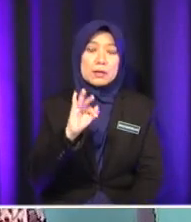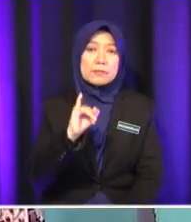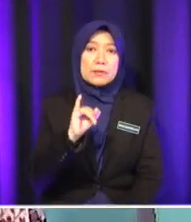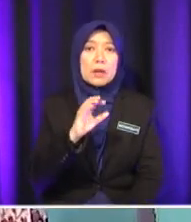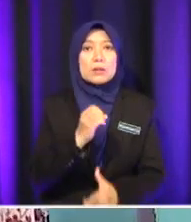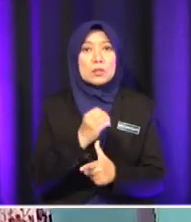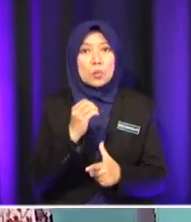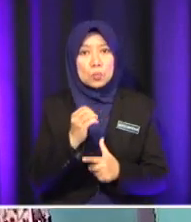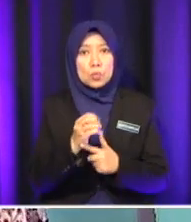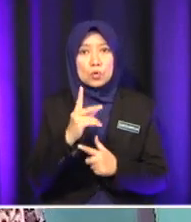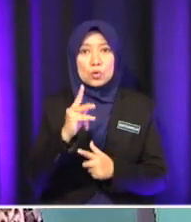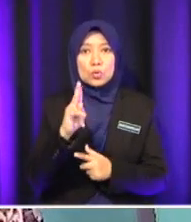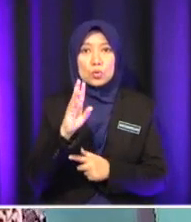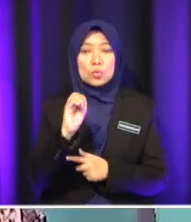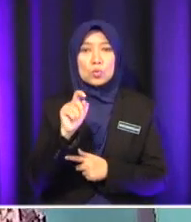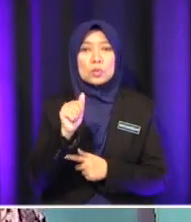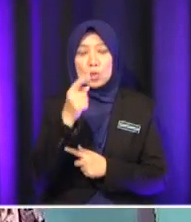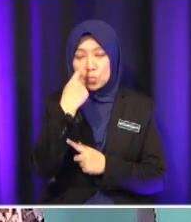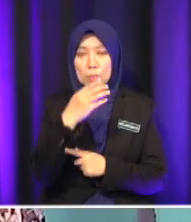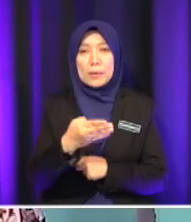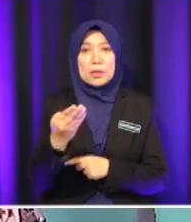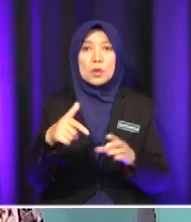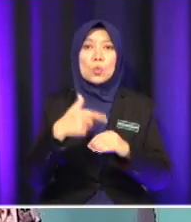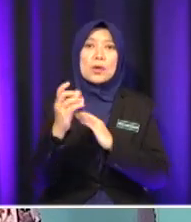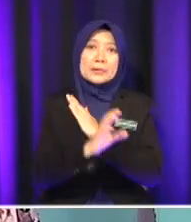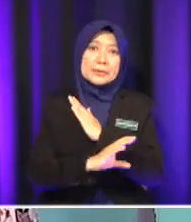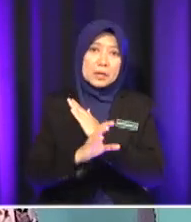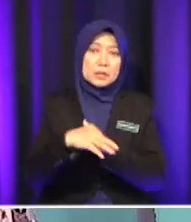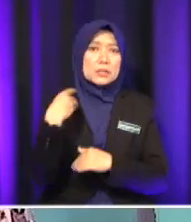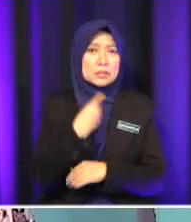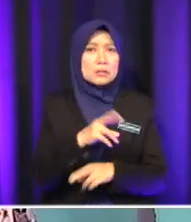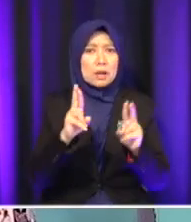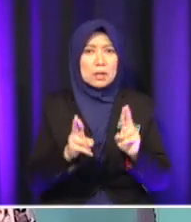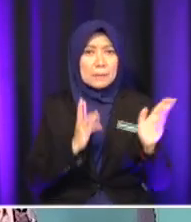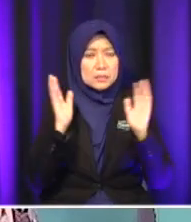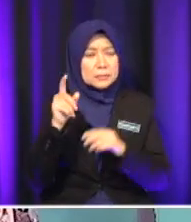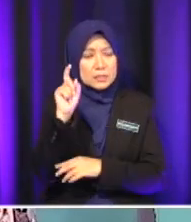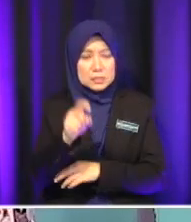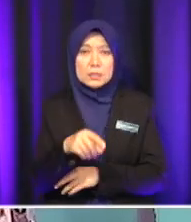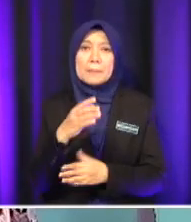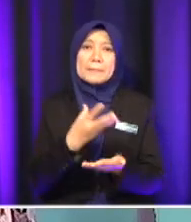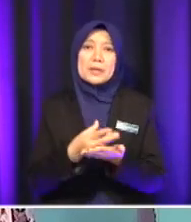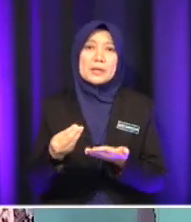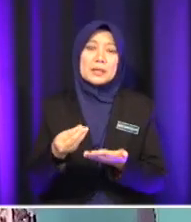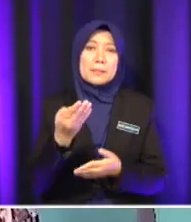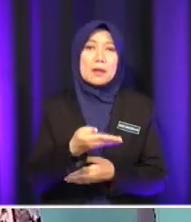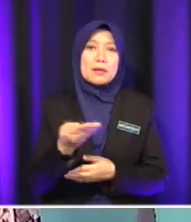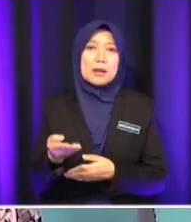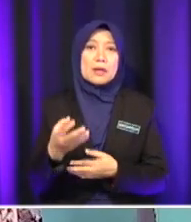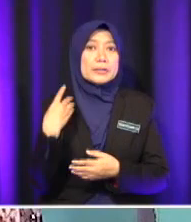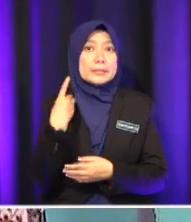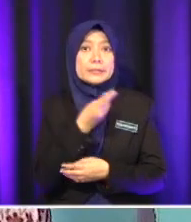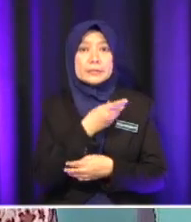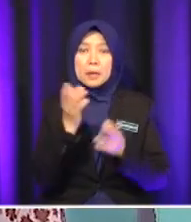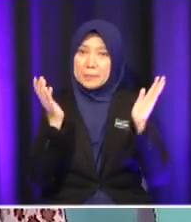barang-barang luar negara jadi kita rakyat Indonesia karena membeli barang tempat kan ataupun